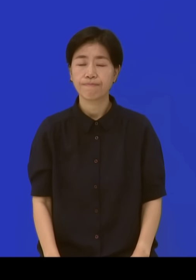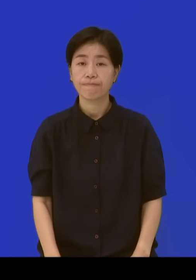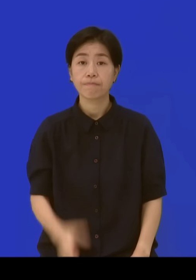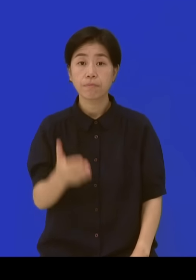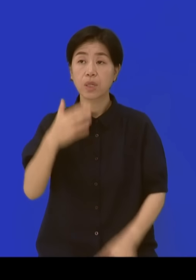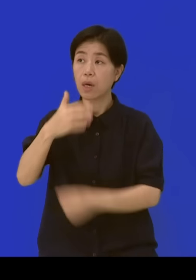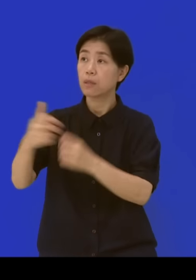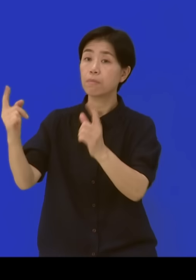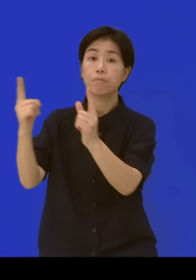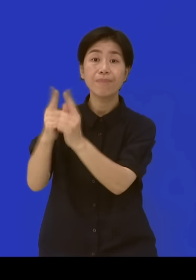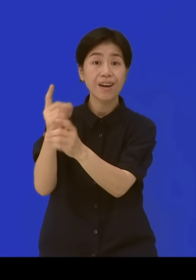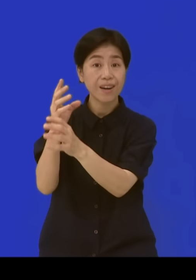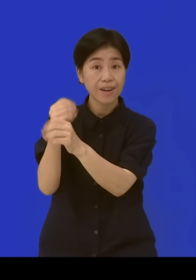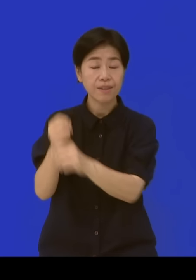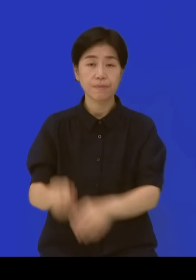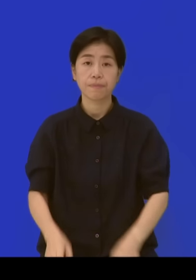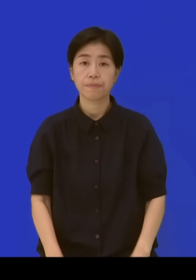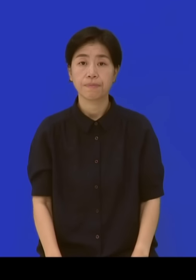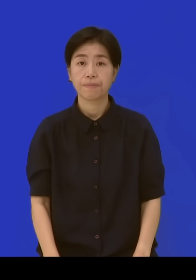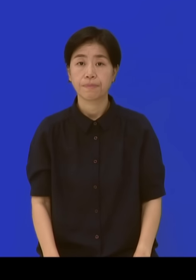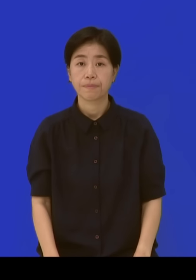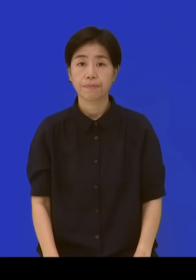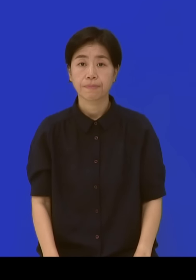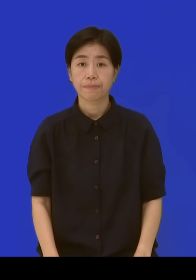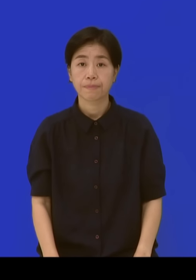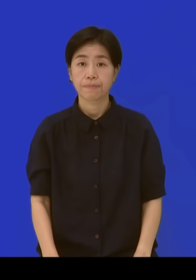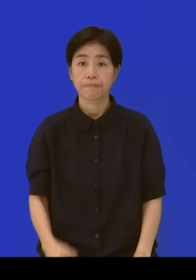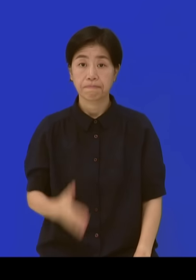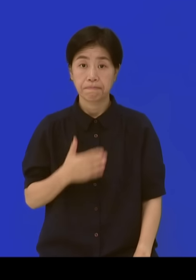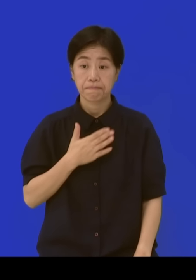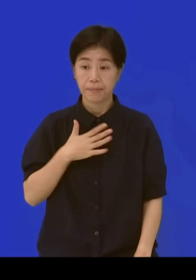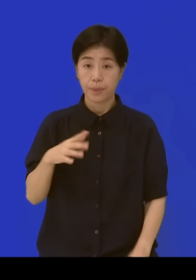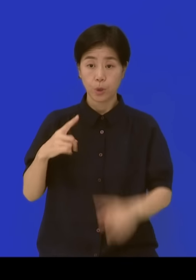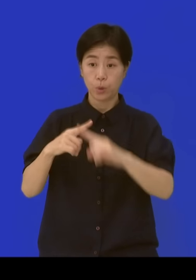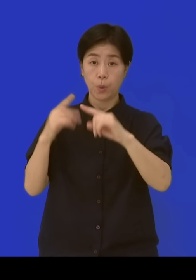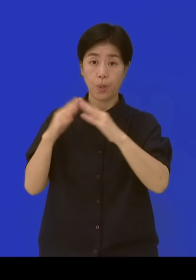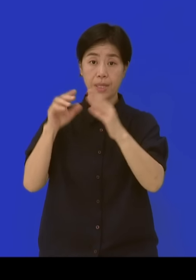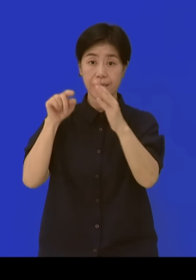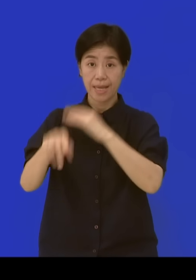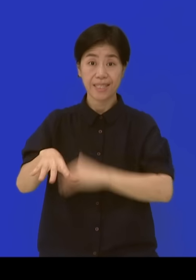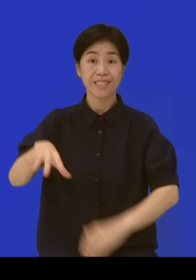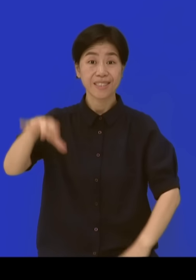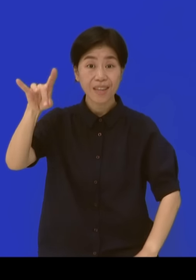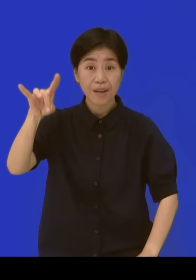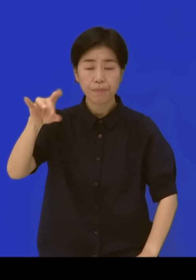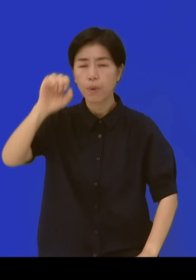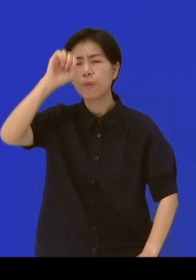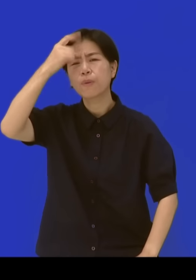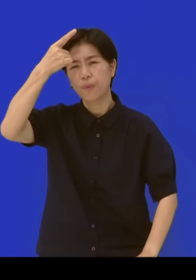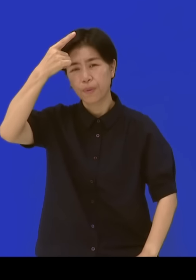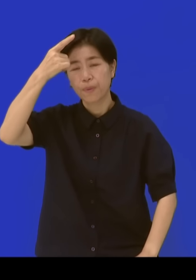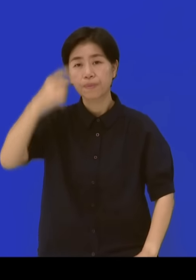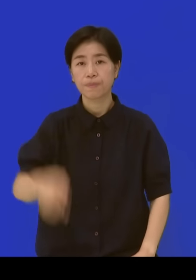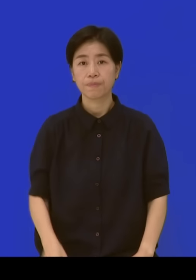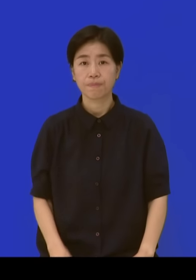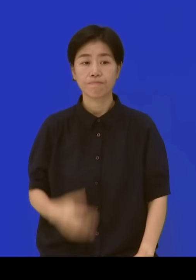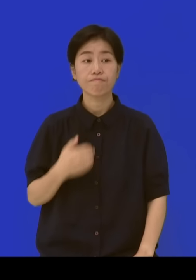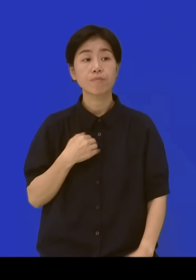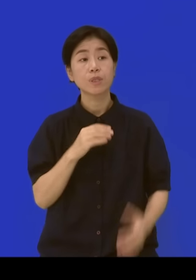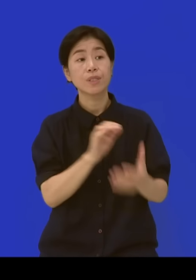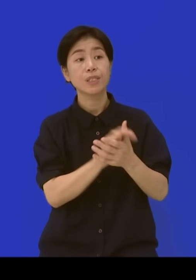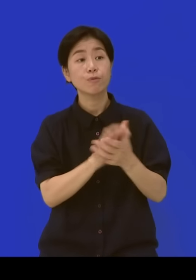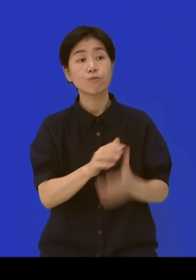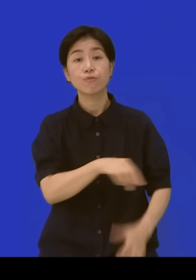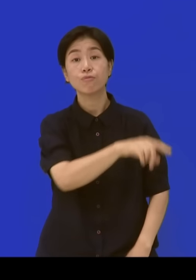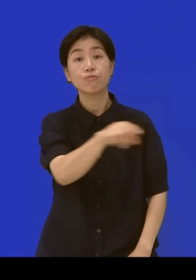만난 건가요? 네. 그게 제가 처음 교회 간 건 고등학교 1학년 때였는데요. 네. 제 또래